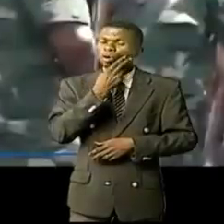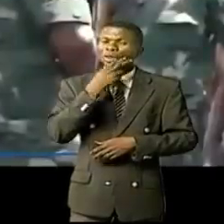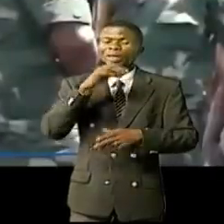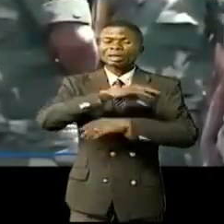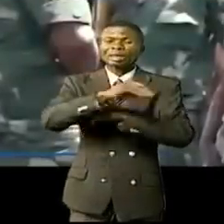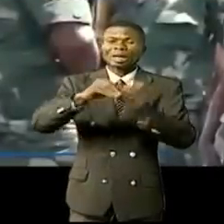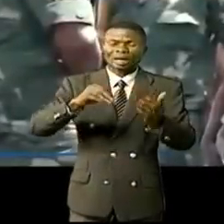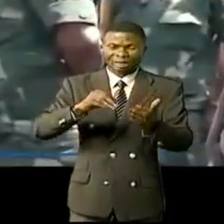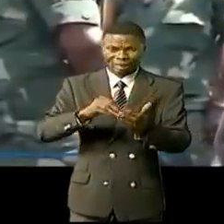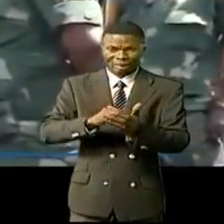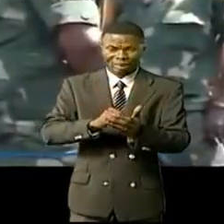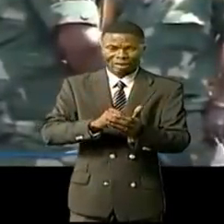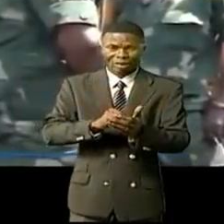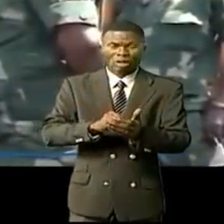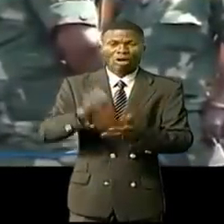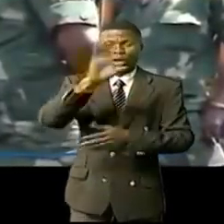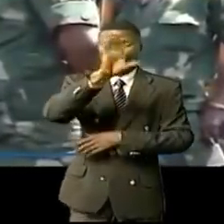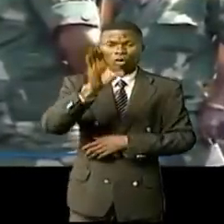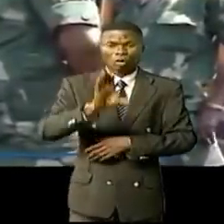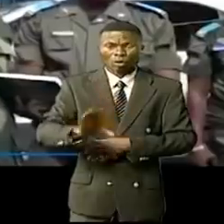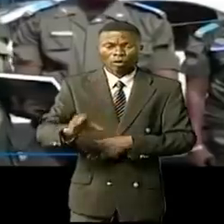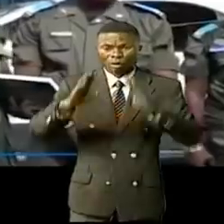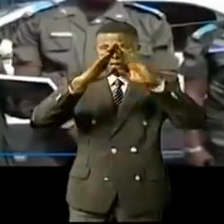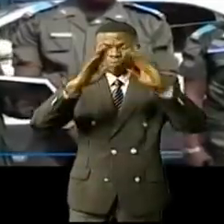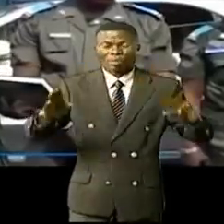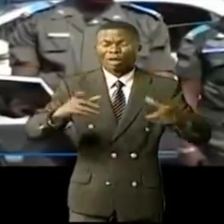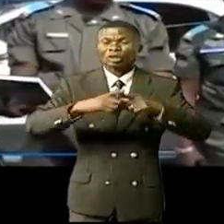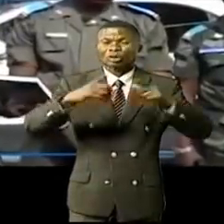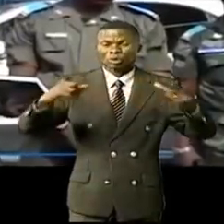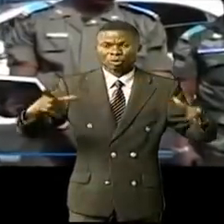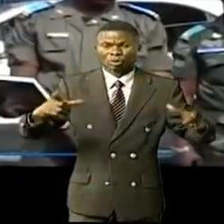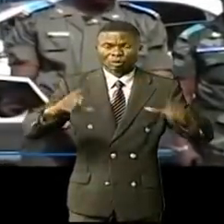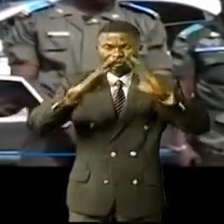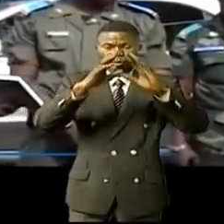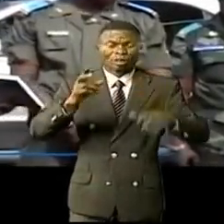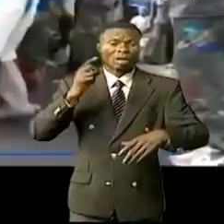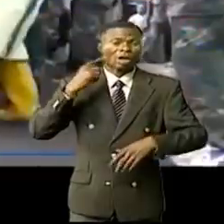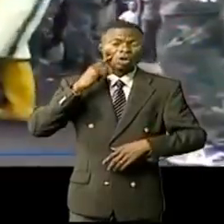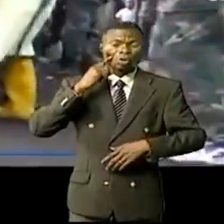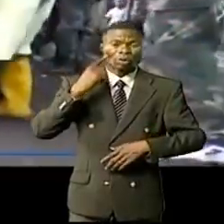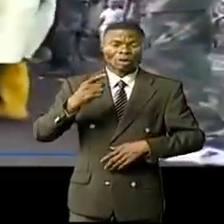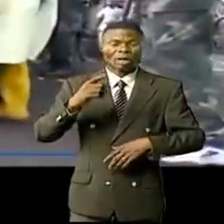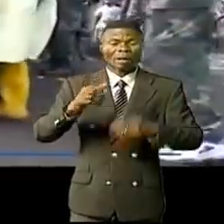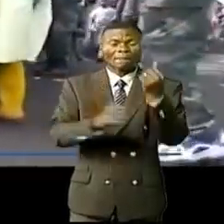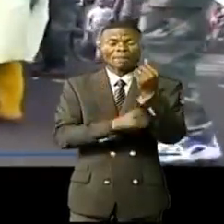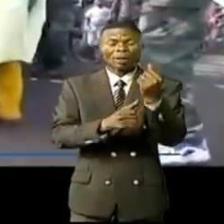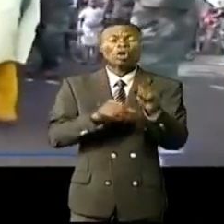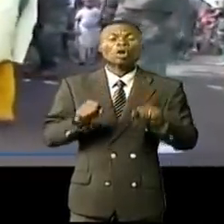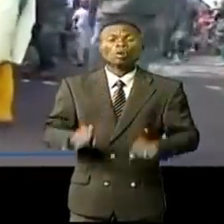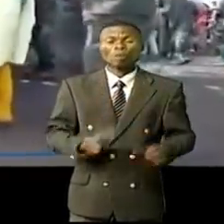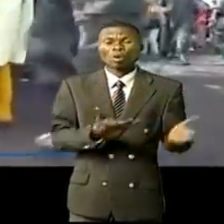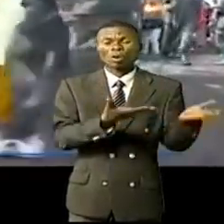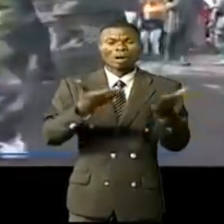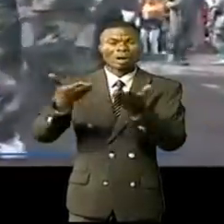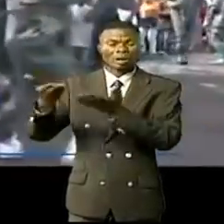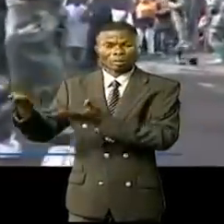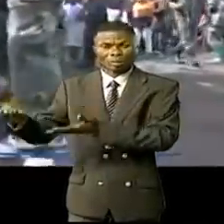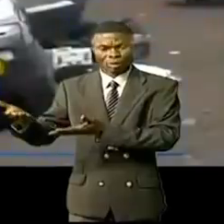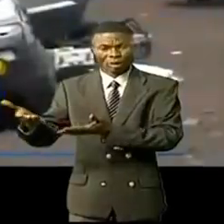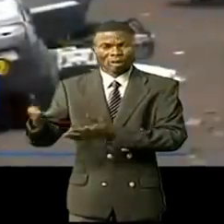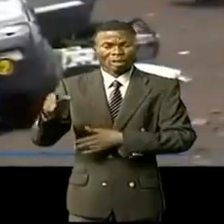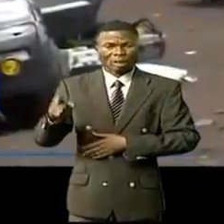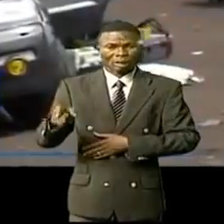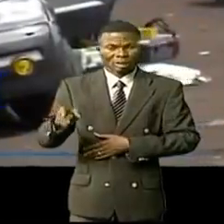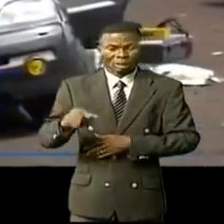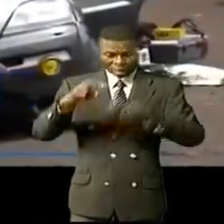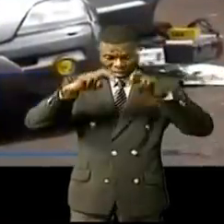camp Katindo, communément appelée Maison Mère chez Werason. Les restes des corps des victimes ont été aussi récupérés.